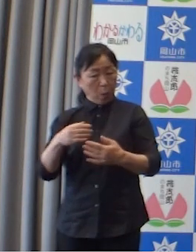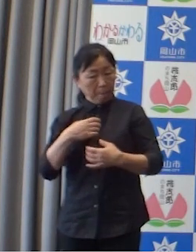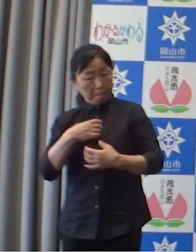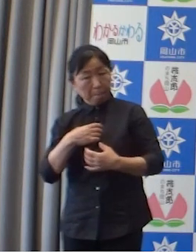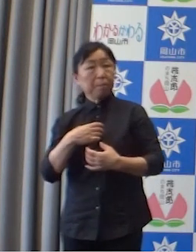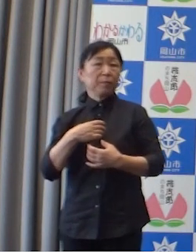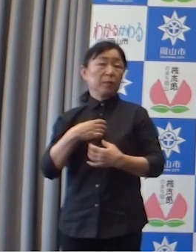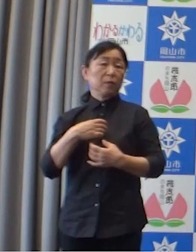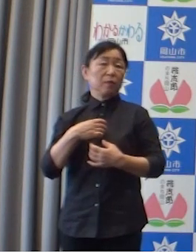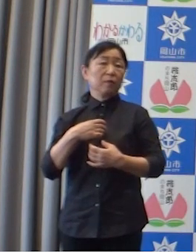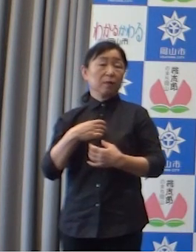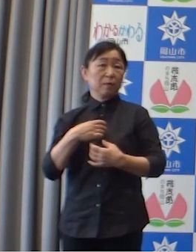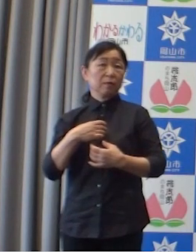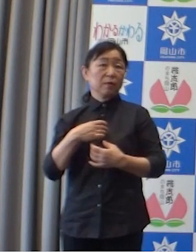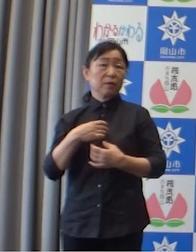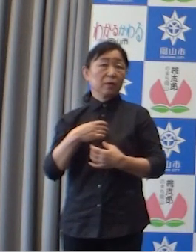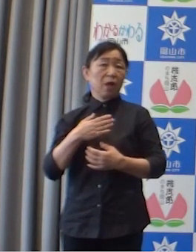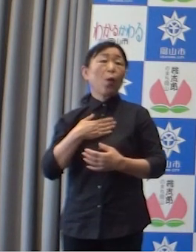で、